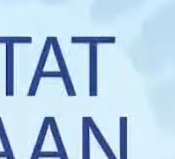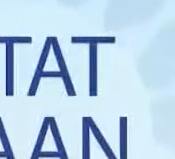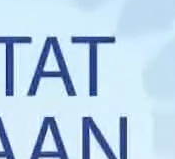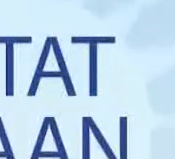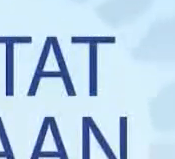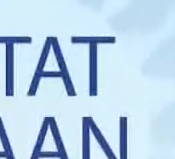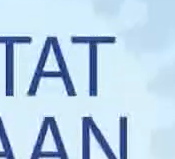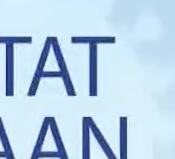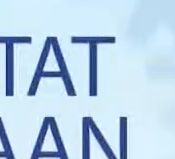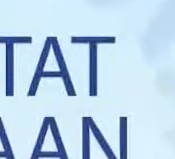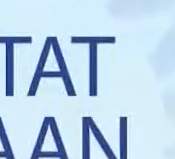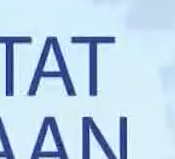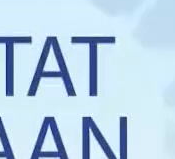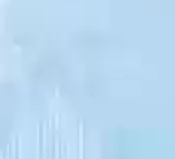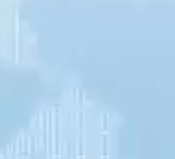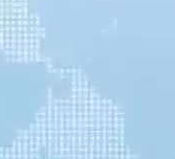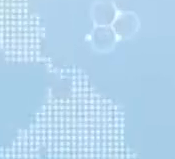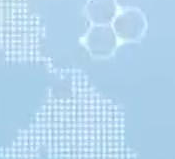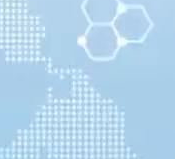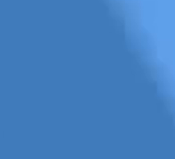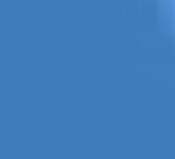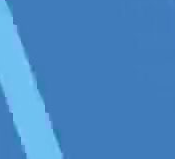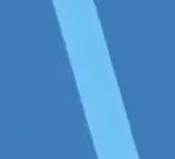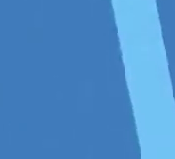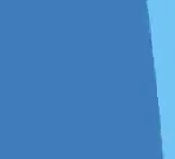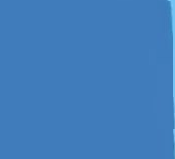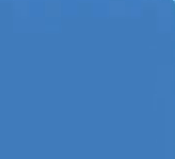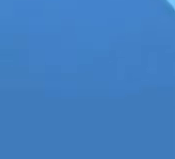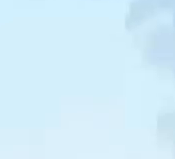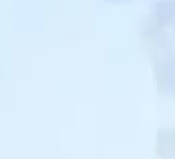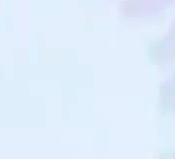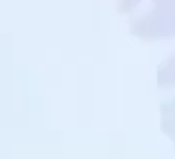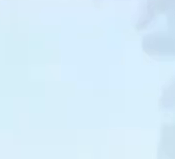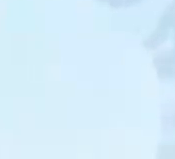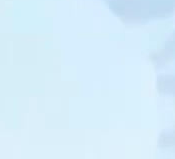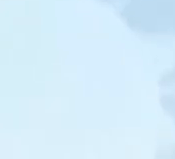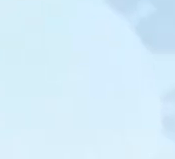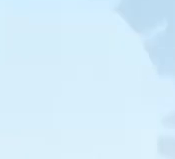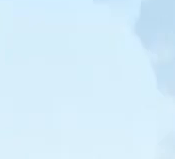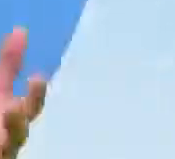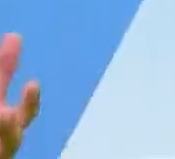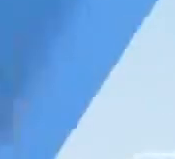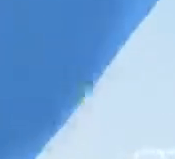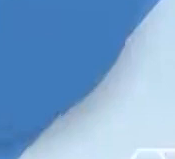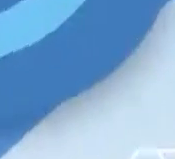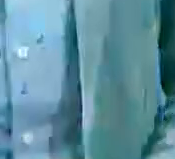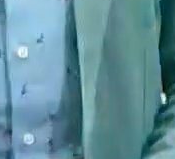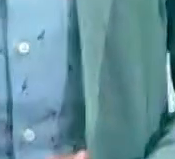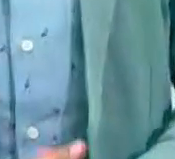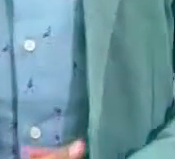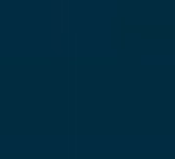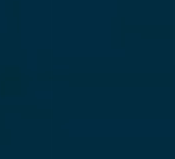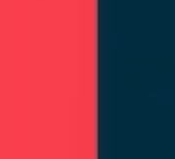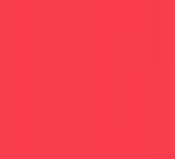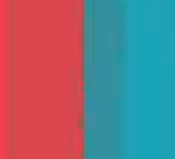kita untuk lebih ketat memproteksi diri. Tapi, memakai masker double, penggunaannya juga harus tepat. Ini dia